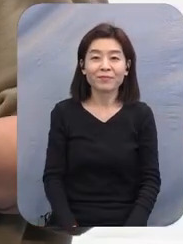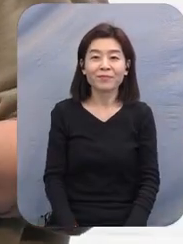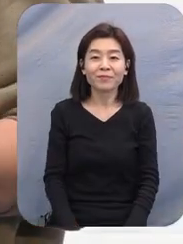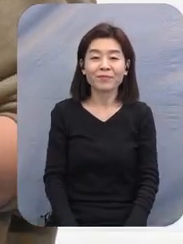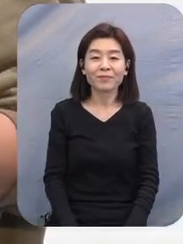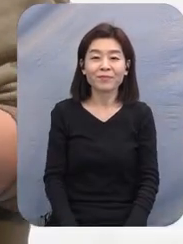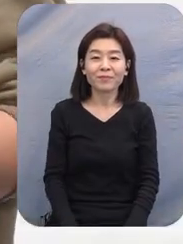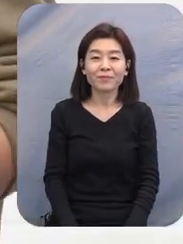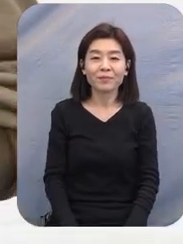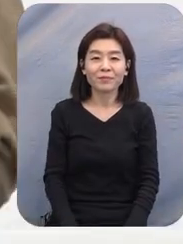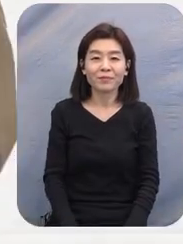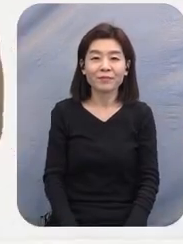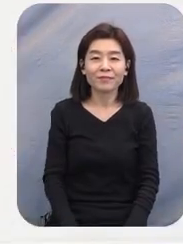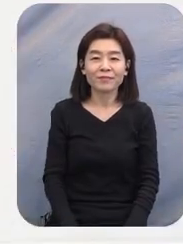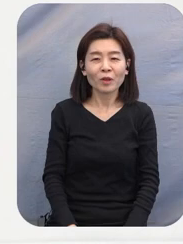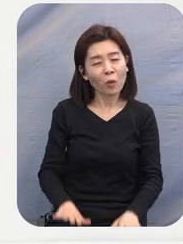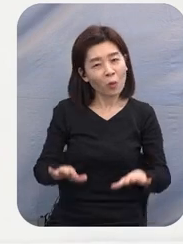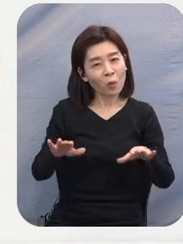오늘은 좀